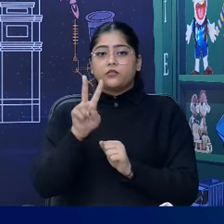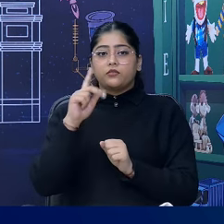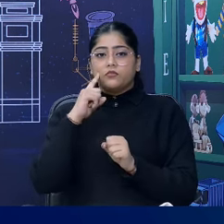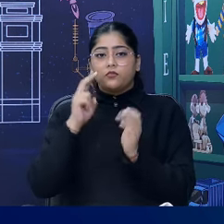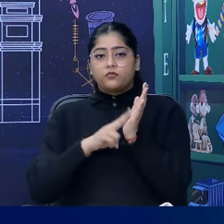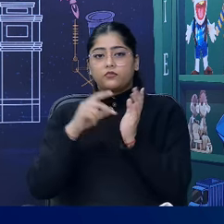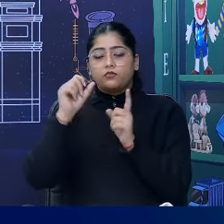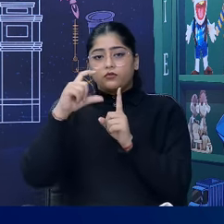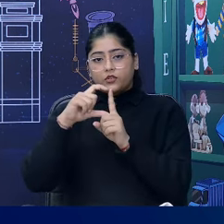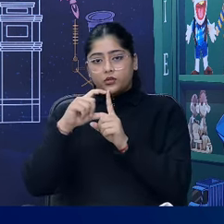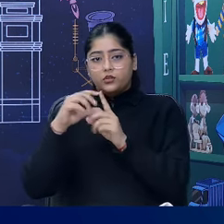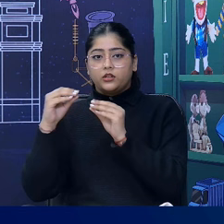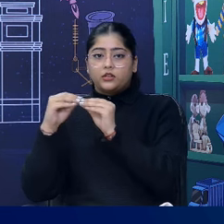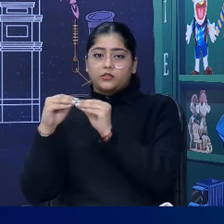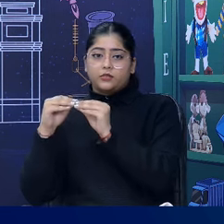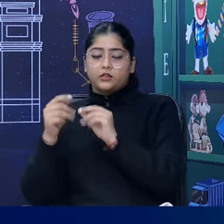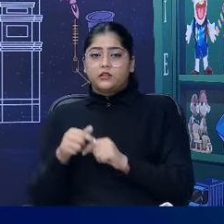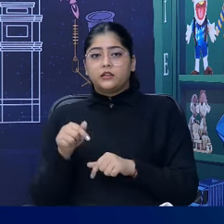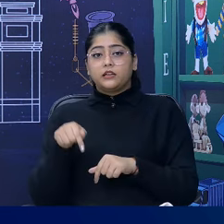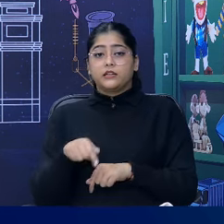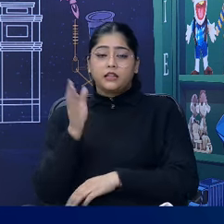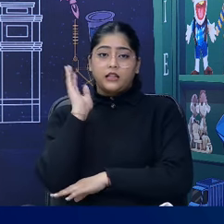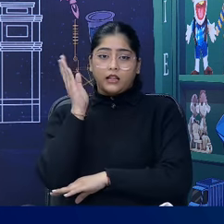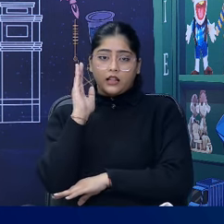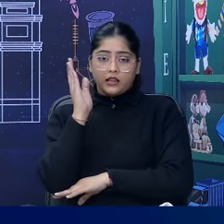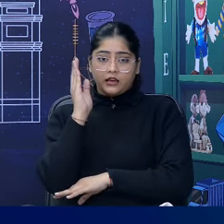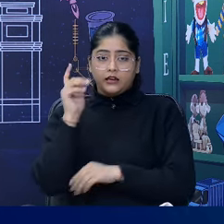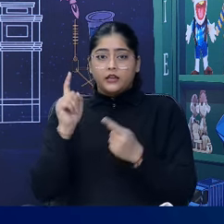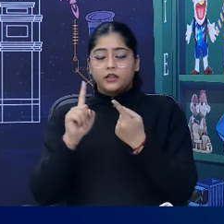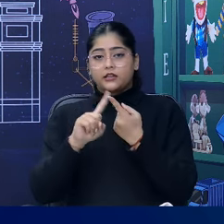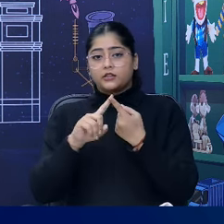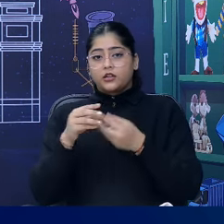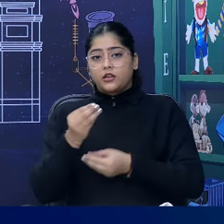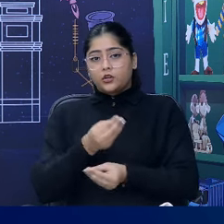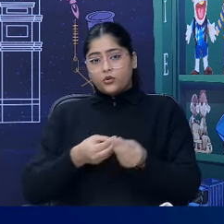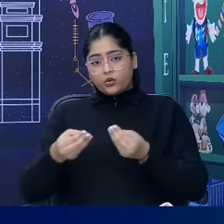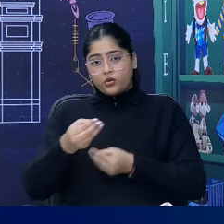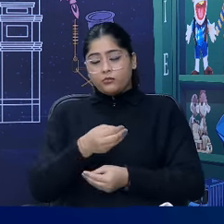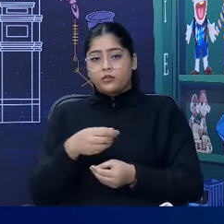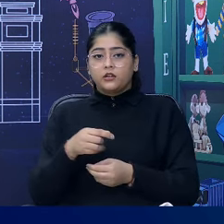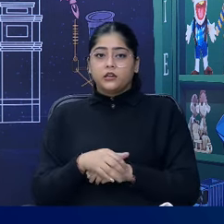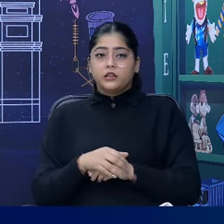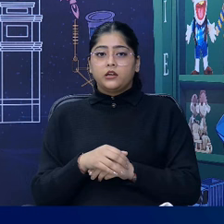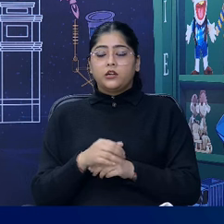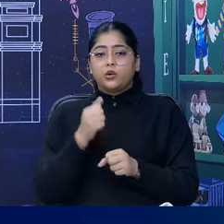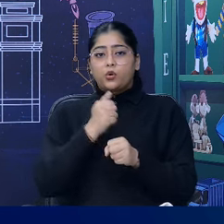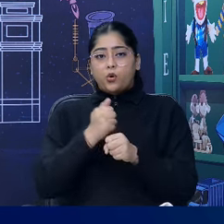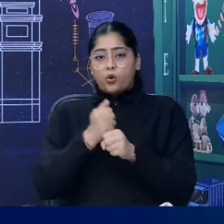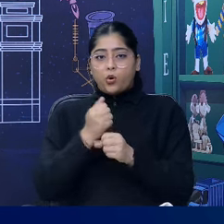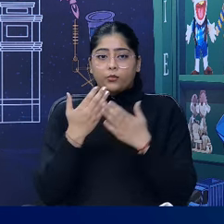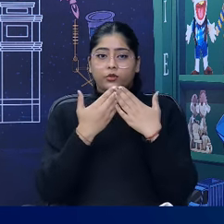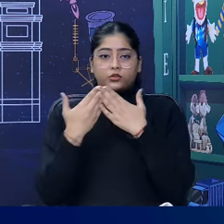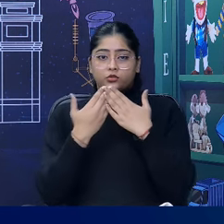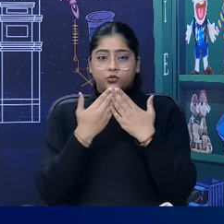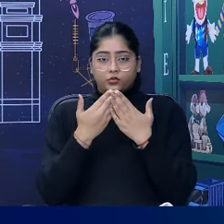बाला, मैम लेक्चरर इकोनॉमिक्स हैं एंड एकेडमिक कोऑर्डिनेटर फ्रॉम गवर्नमेंट गर्ल्स सीनियर सेकेंडरी स्कूल